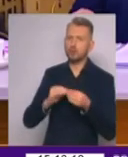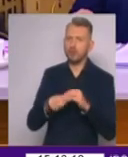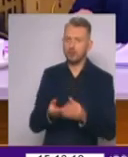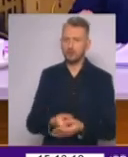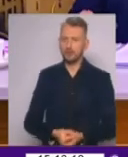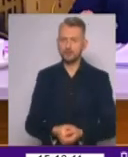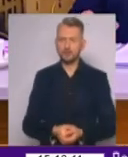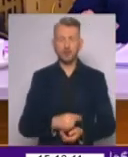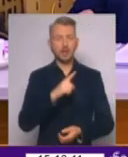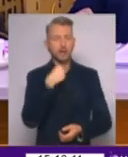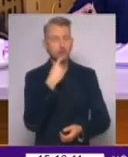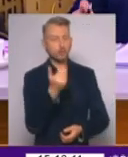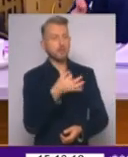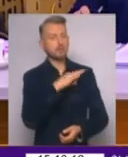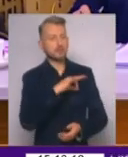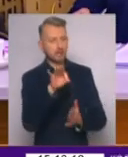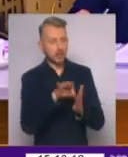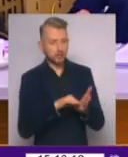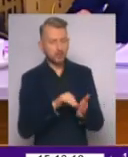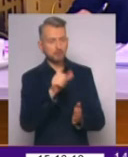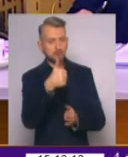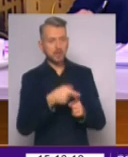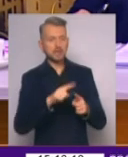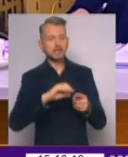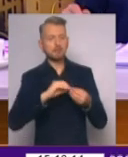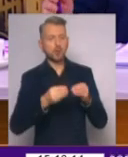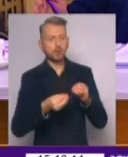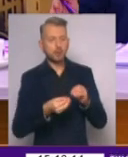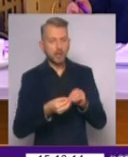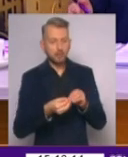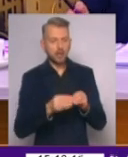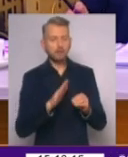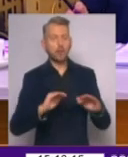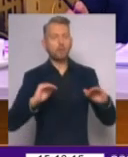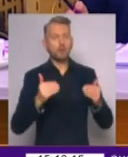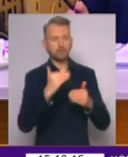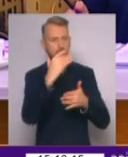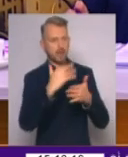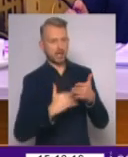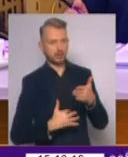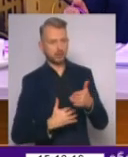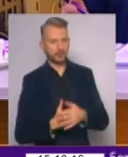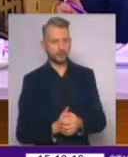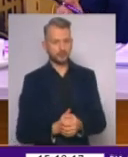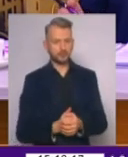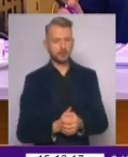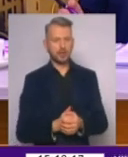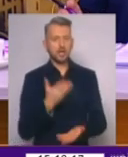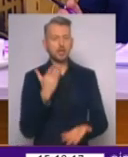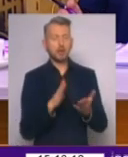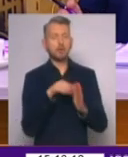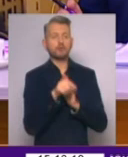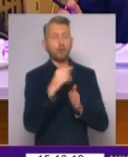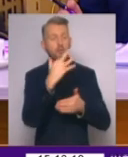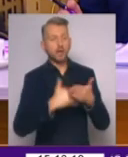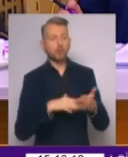Ну, кажу вам зразу, що перш за все, це проблема, як я вже сказав, це в обмеженні переліку. Ну, якби в тому переліку